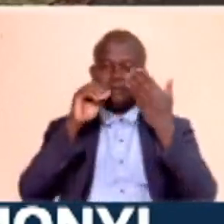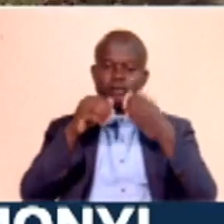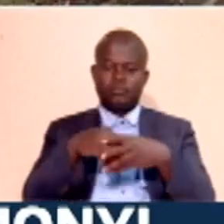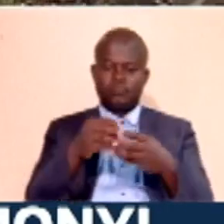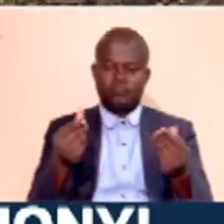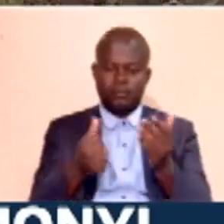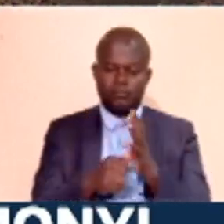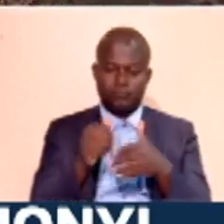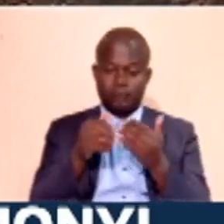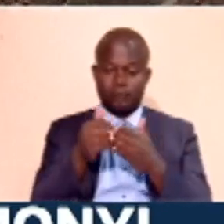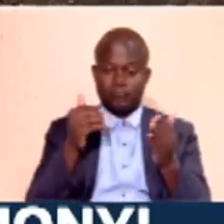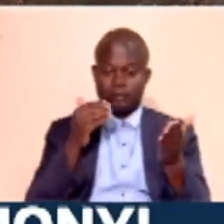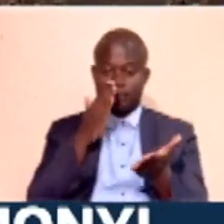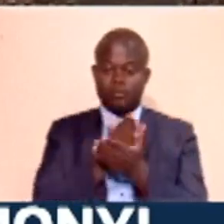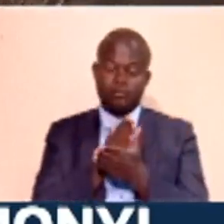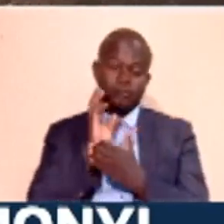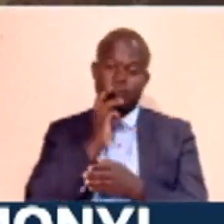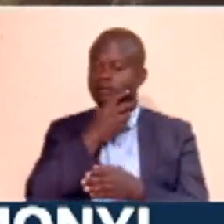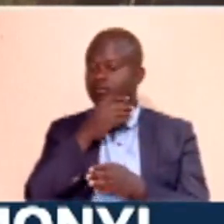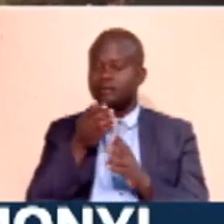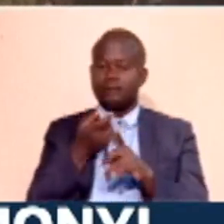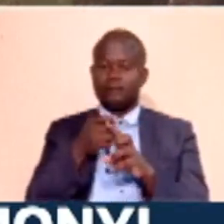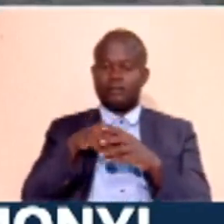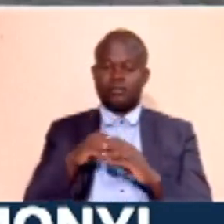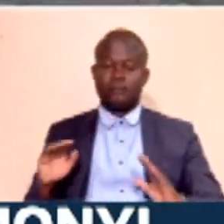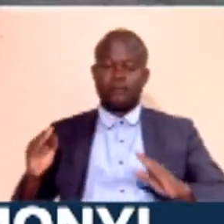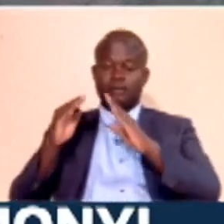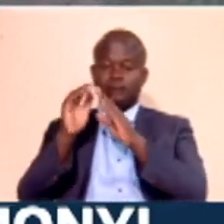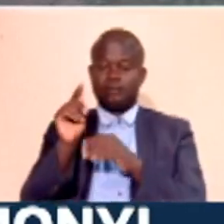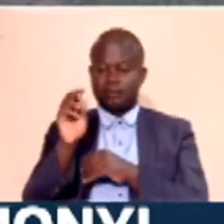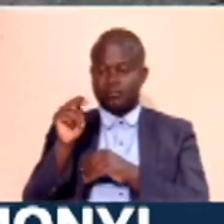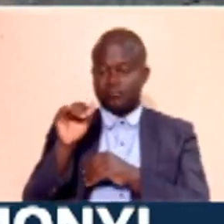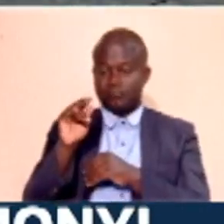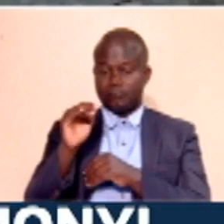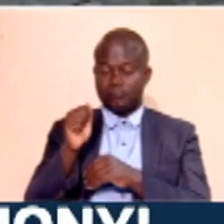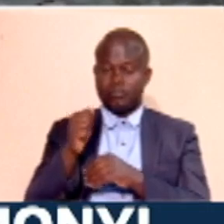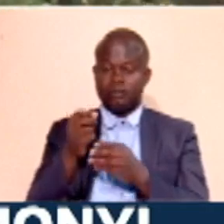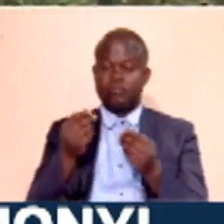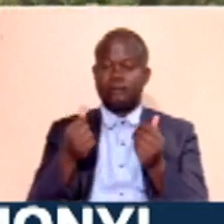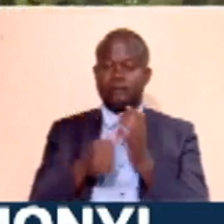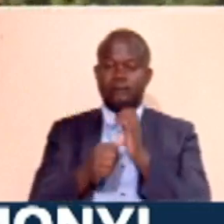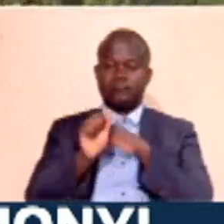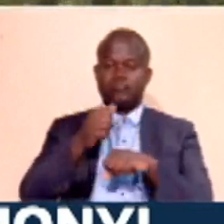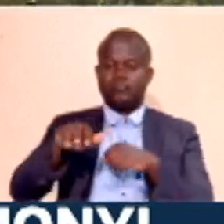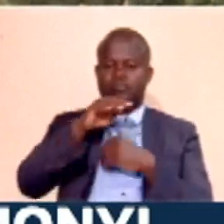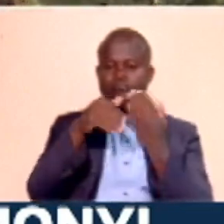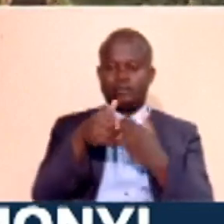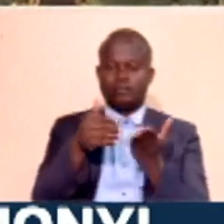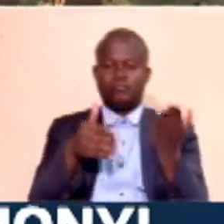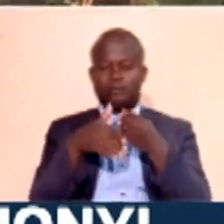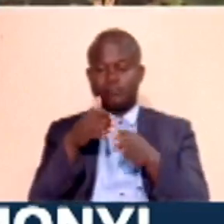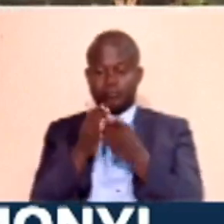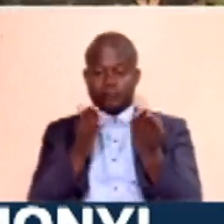gukemura iki kibazo babanje guhagarika amazi y'isuri yavaga ku musozi wa Kanyinya akangiza ibikorwa by'abaturage naho gusana ibiraro byo